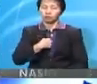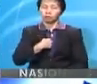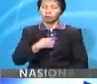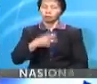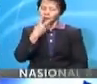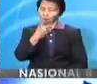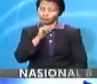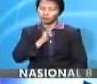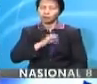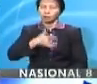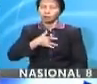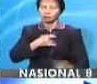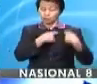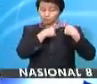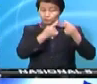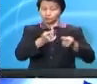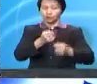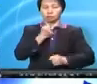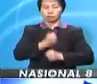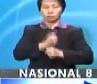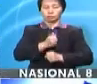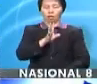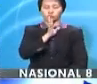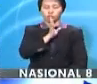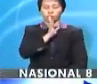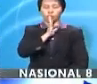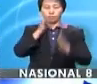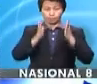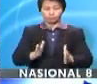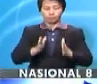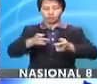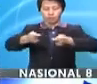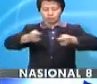rasa sejak saya bertugas sebagai speaker,